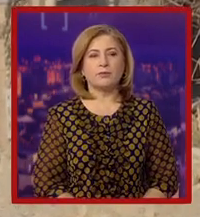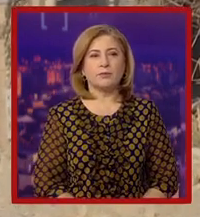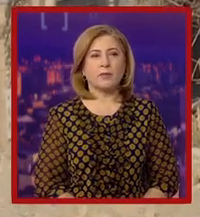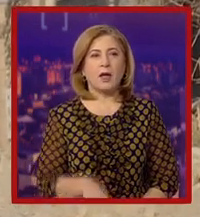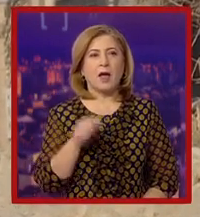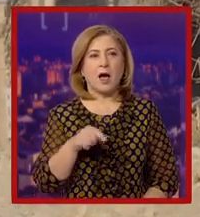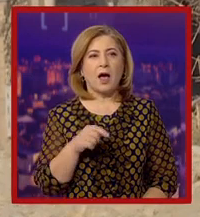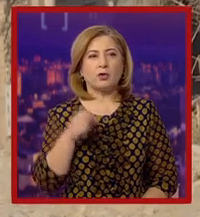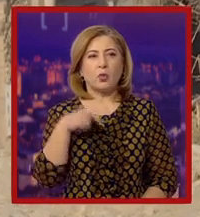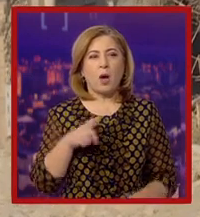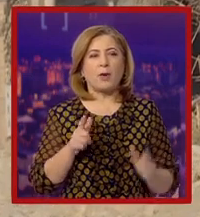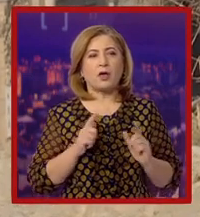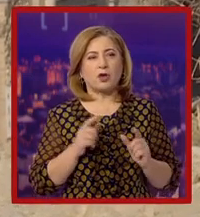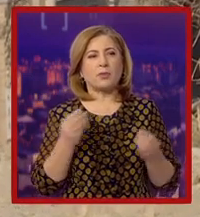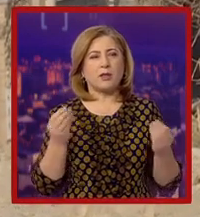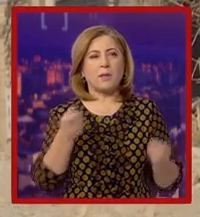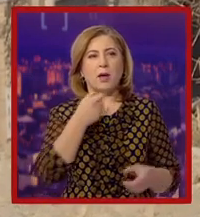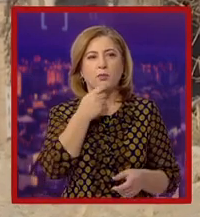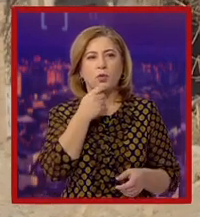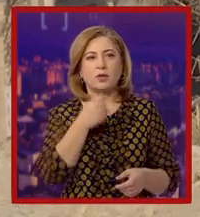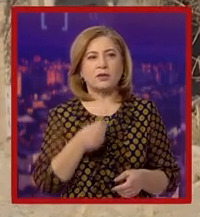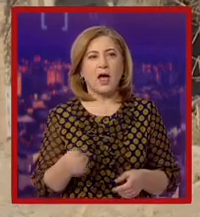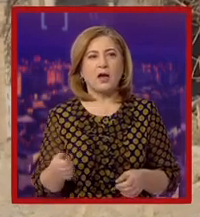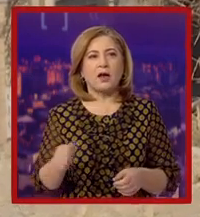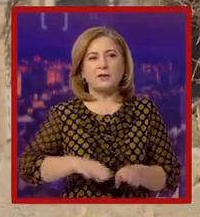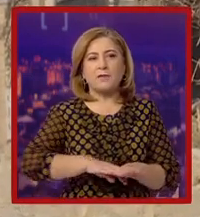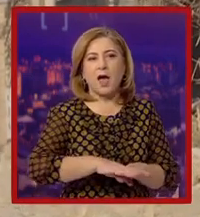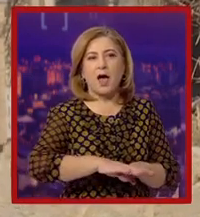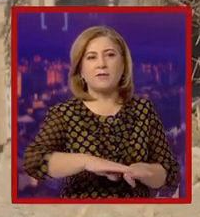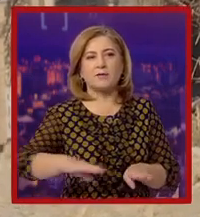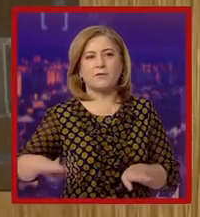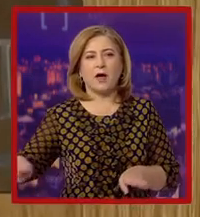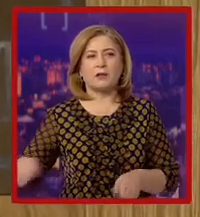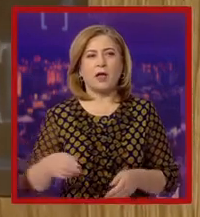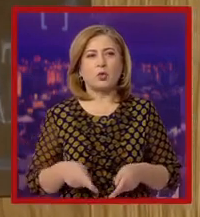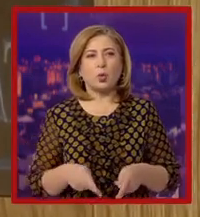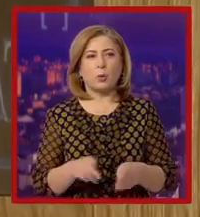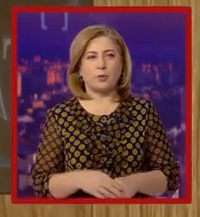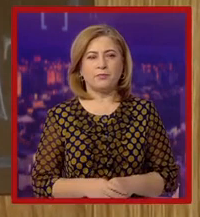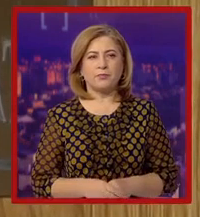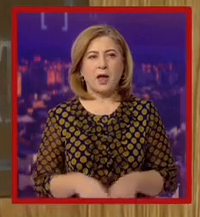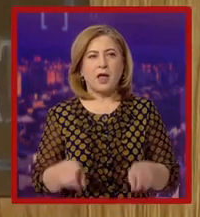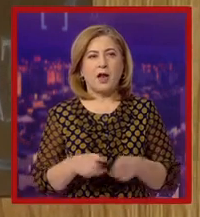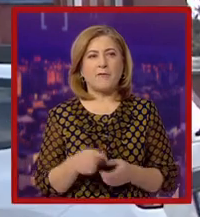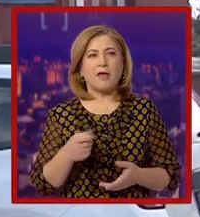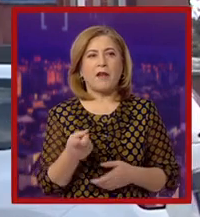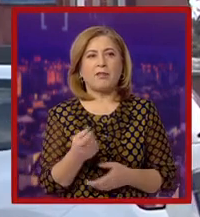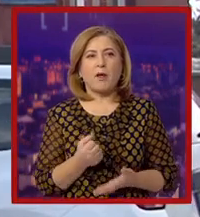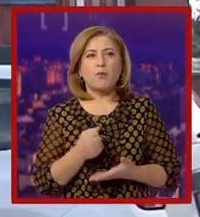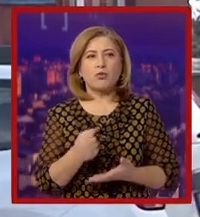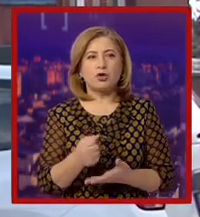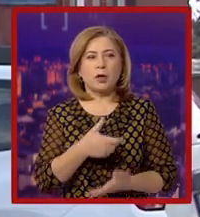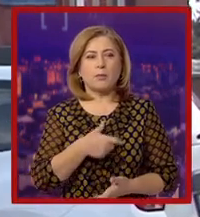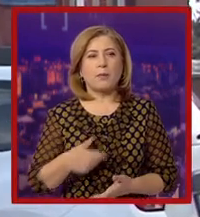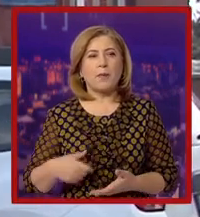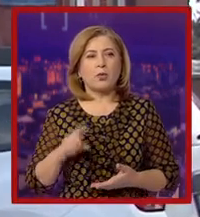unde localnicii așteaptă de ani buni să le fie asfaltate străzile de pământ. Tot din bugetele locale, primarii trebuie să